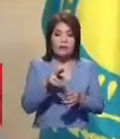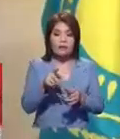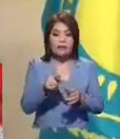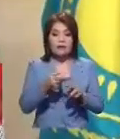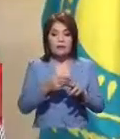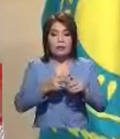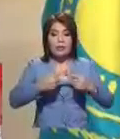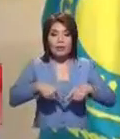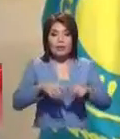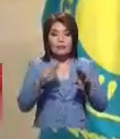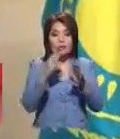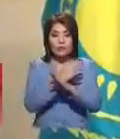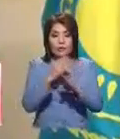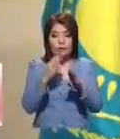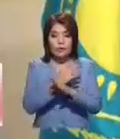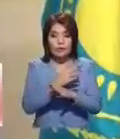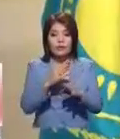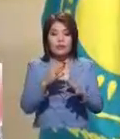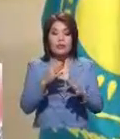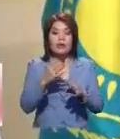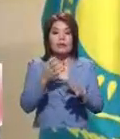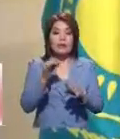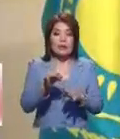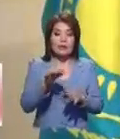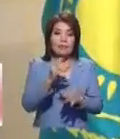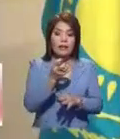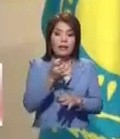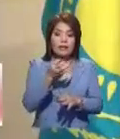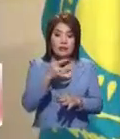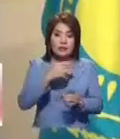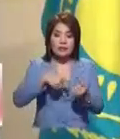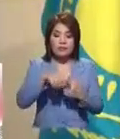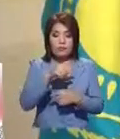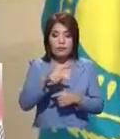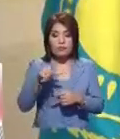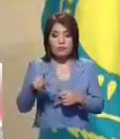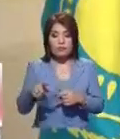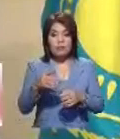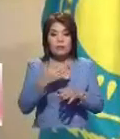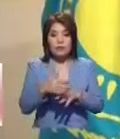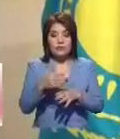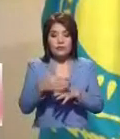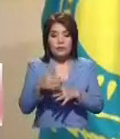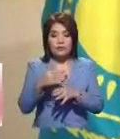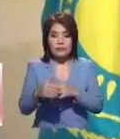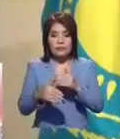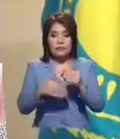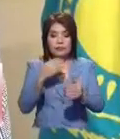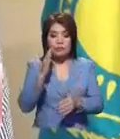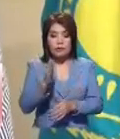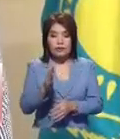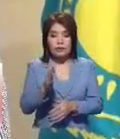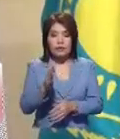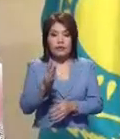Организация природных поясов и биологических поясов для наших пациентов играет первостепенную роль. Почему? Потому что,